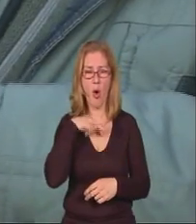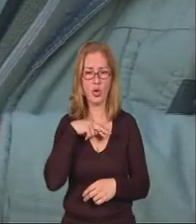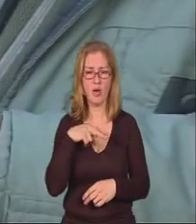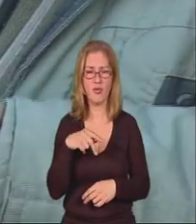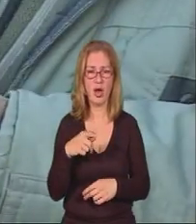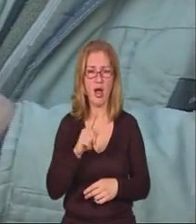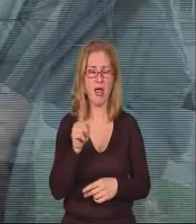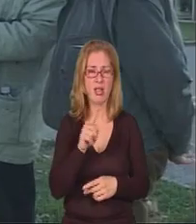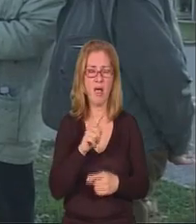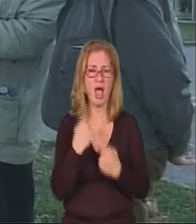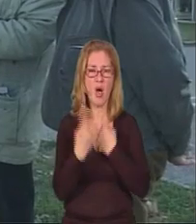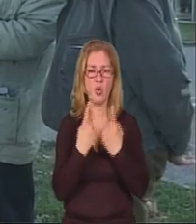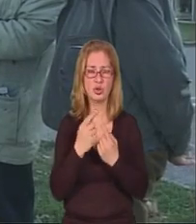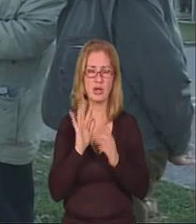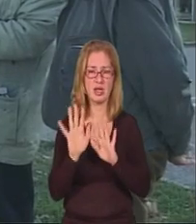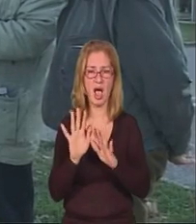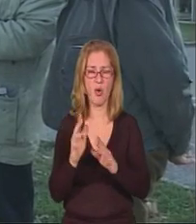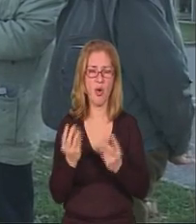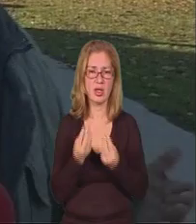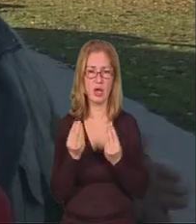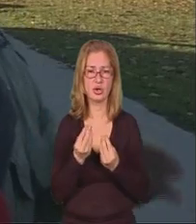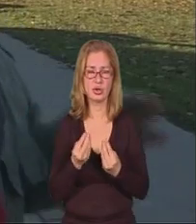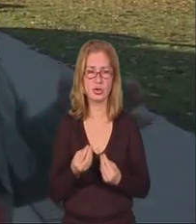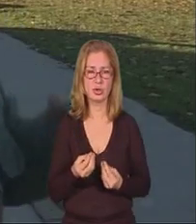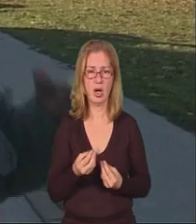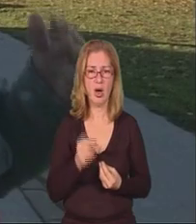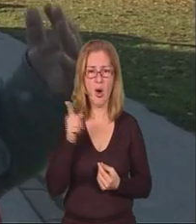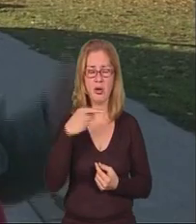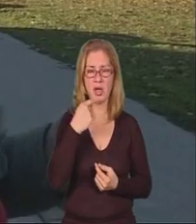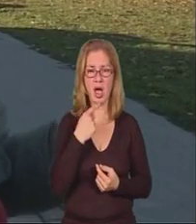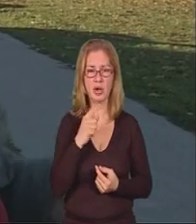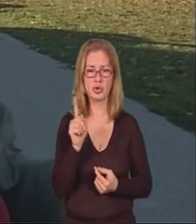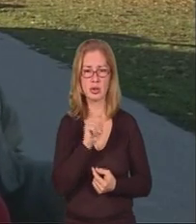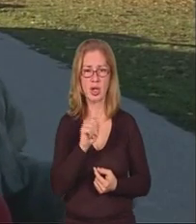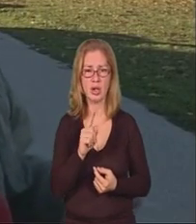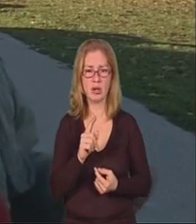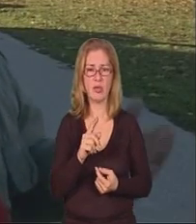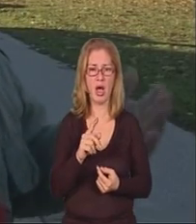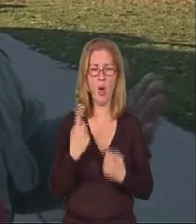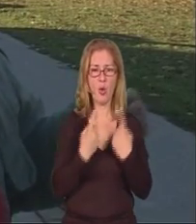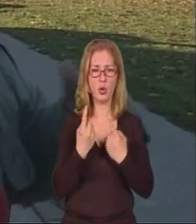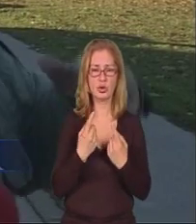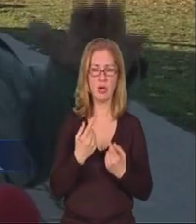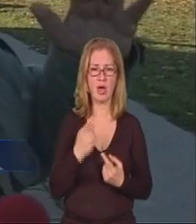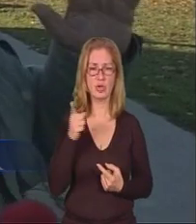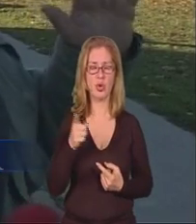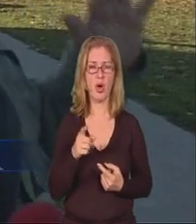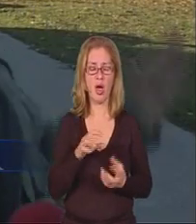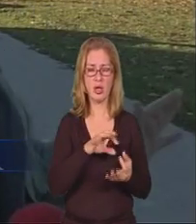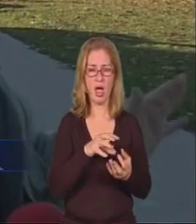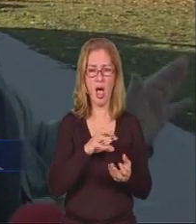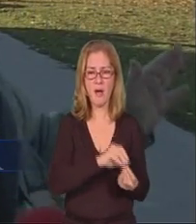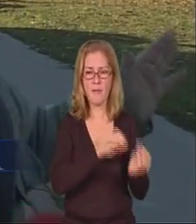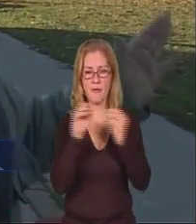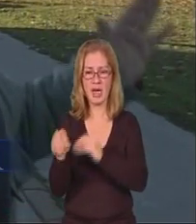da se još uvek nisu stekli uslovi za tako nešto. Oni kažu da se nisu stekli uslovi još, da se to u